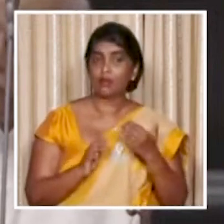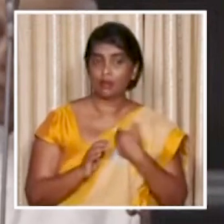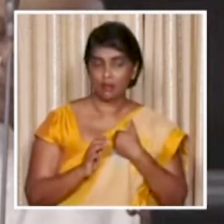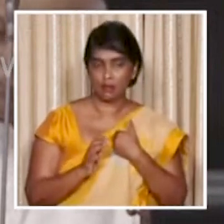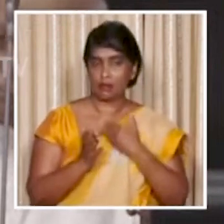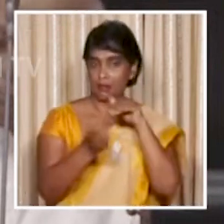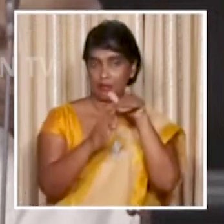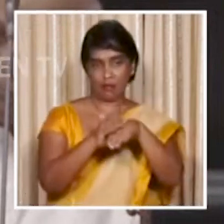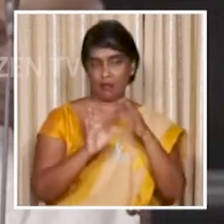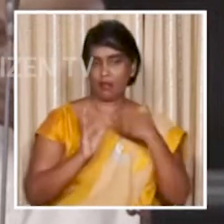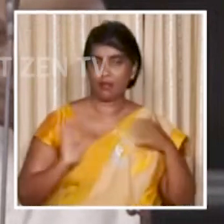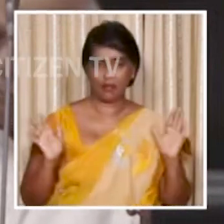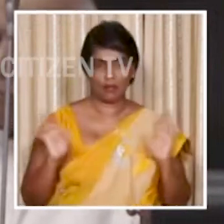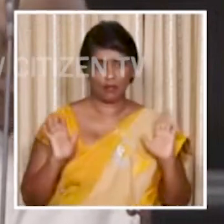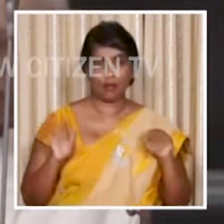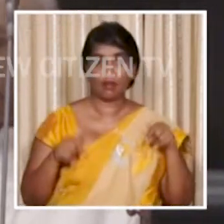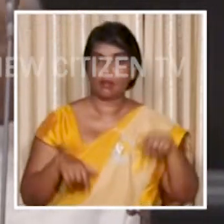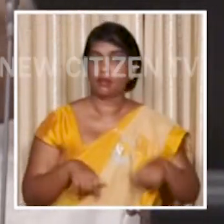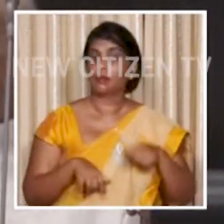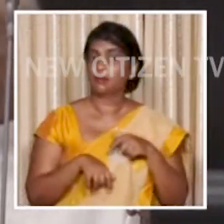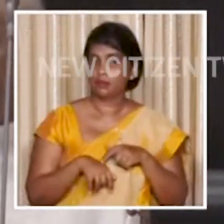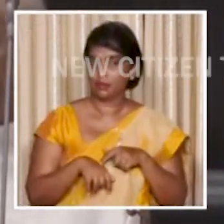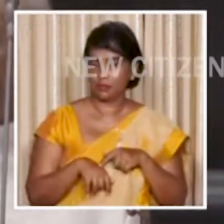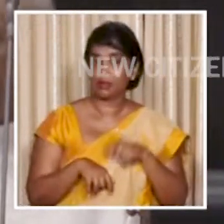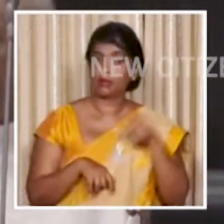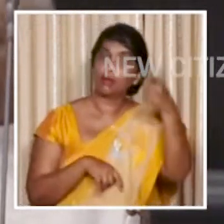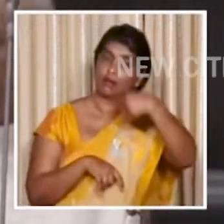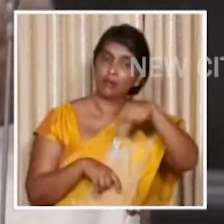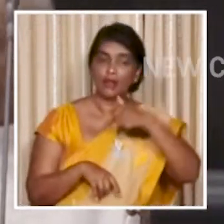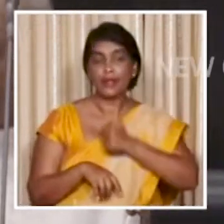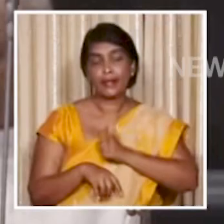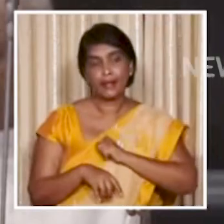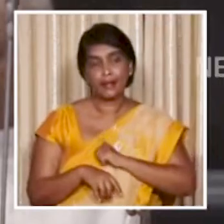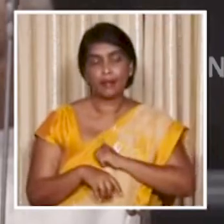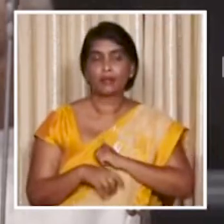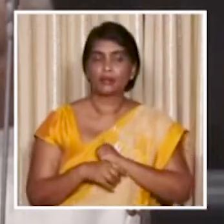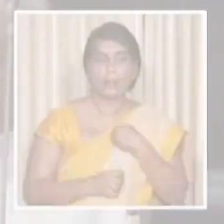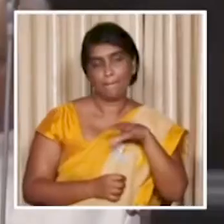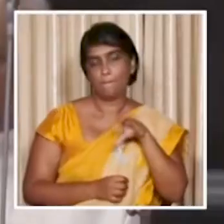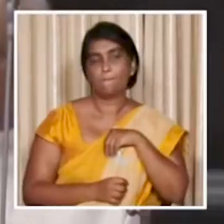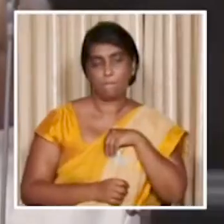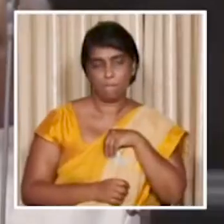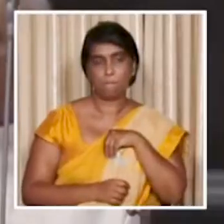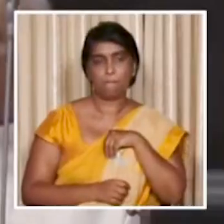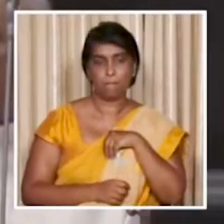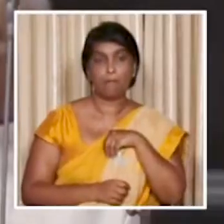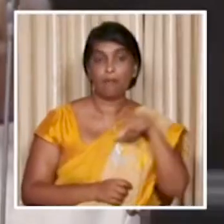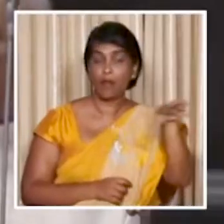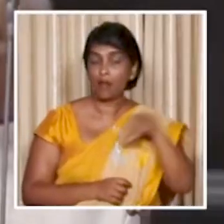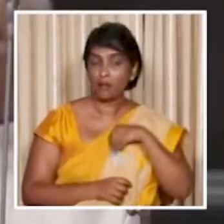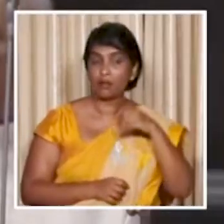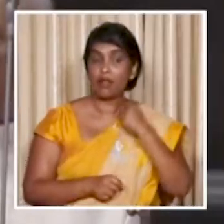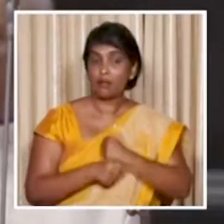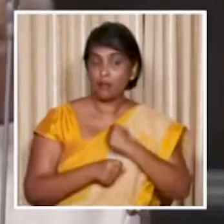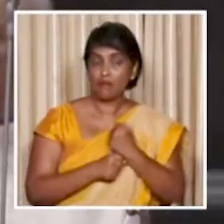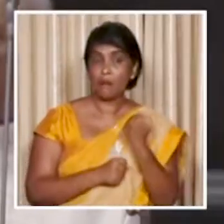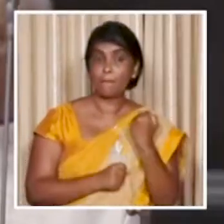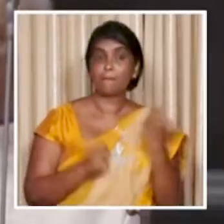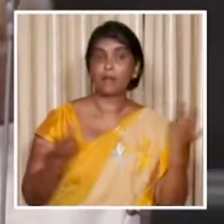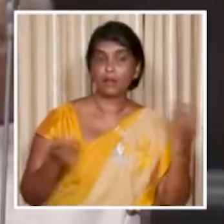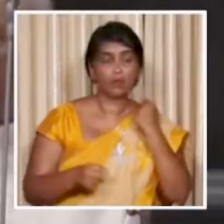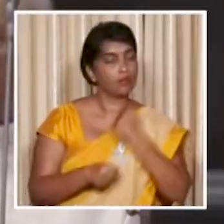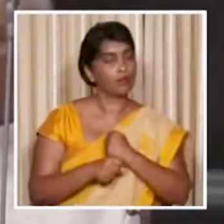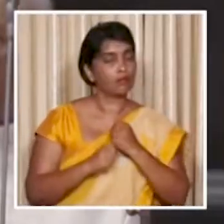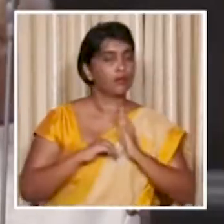මැදිහත් වෙන්නේ නැහැ ඒක මේ අවස්ථාවේදී. ඔබතුමලට ඕන නම් මේක අරගන්න කියලා. මෙතන අරගත්තේ මේ ආණ්ඩුවට බලයක් නැහැ මේ